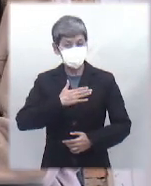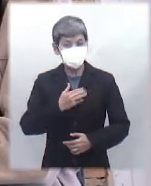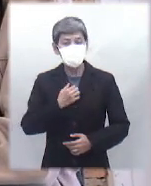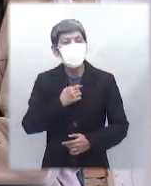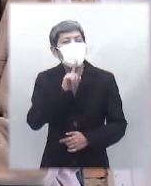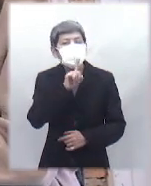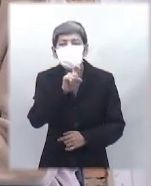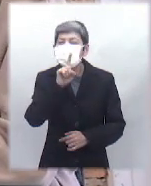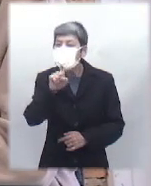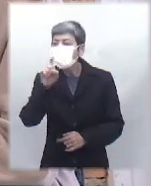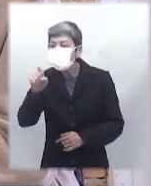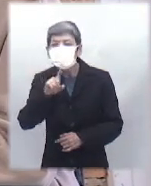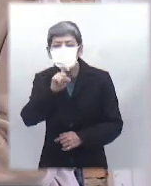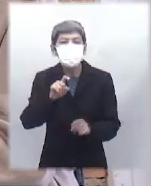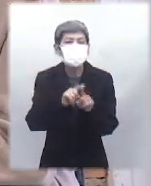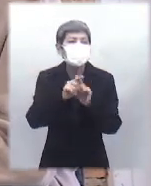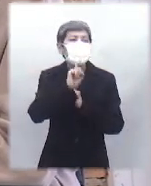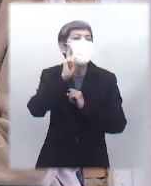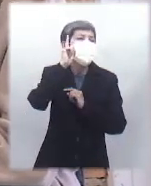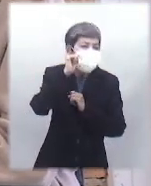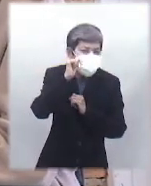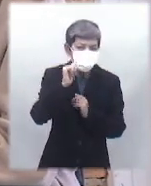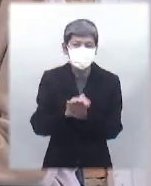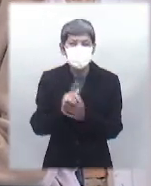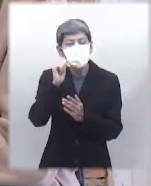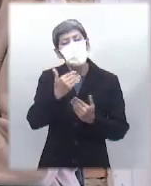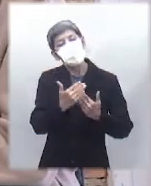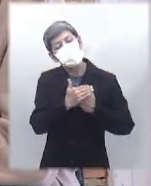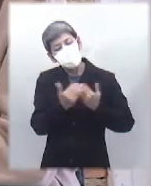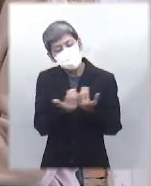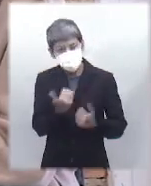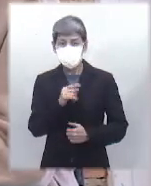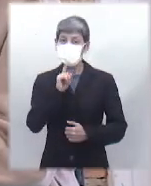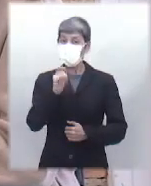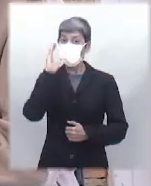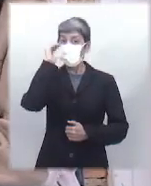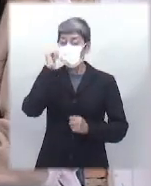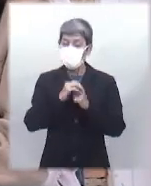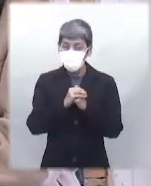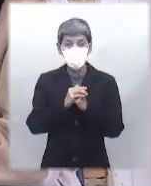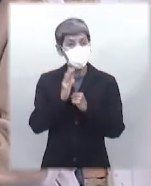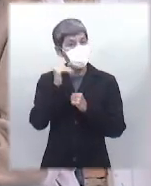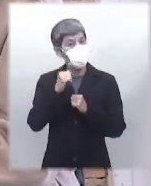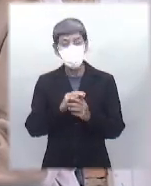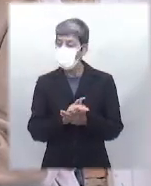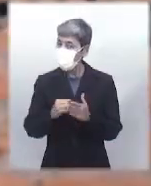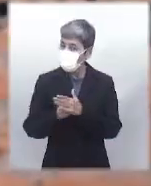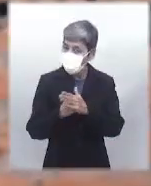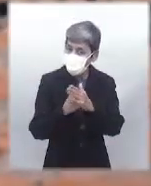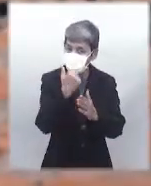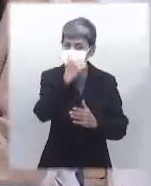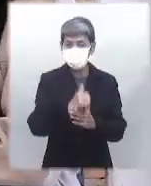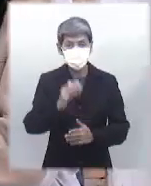เวลาสัมภาษณ์จะสัมภาษณ์แต่แม่ที่แบบมีความลับต่อลูกแล้ววันนี้ทำไมที่พี่ทั้งลูกมากเลย